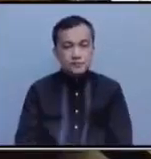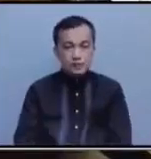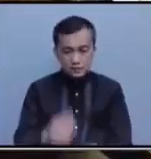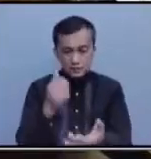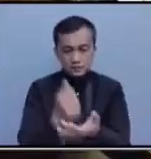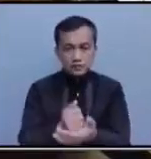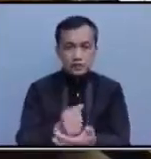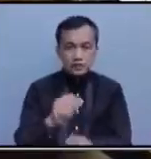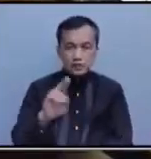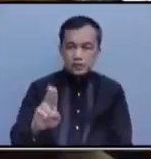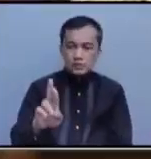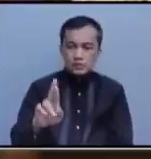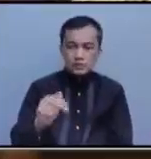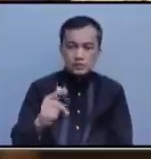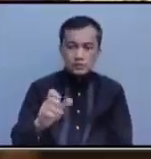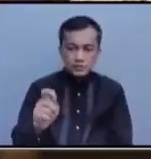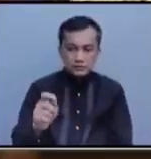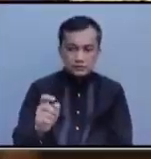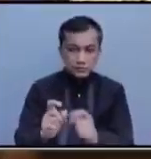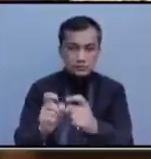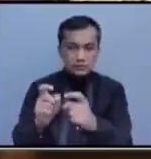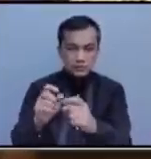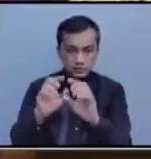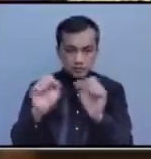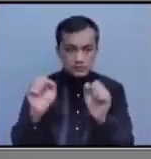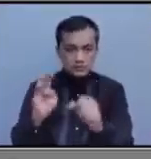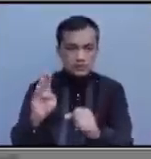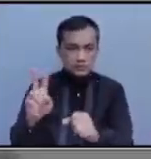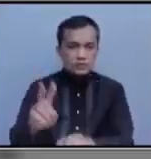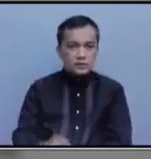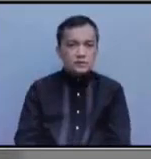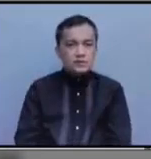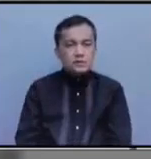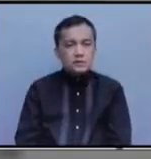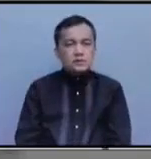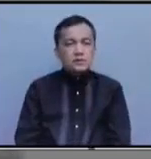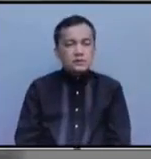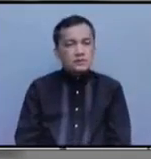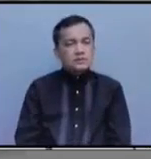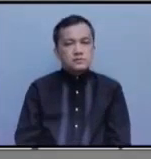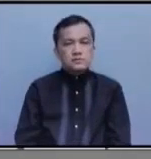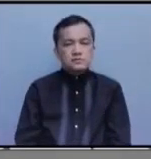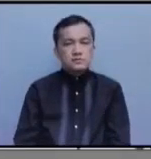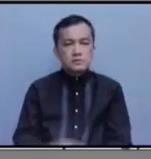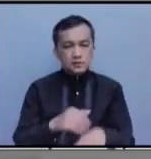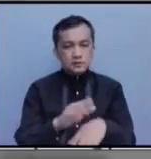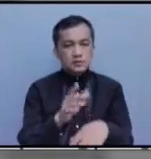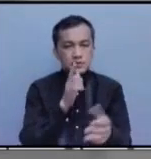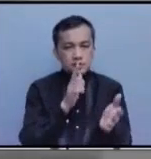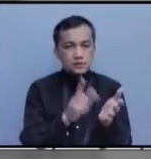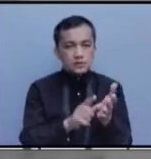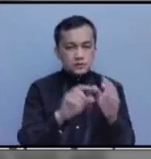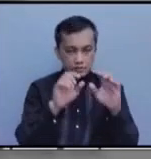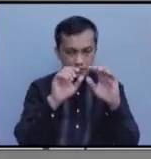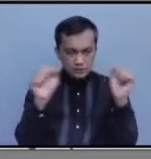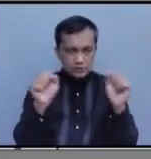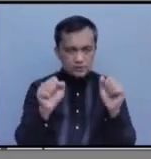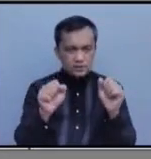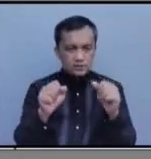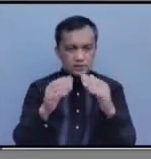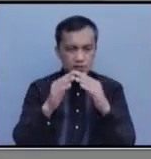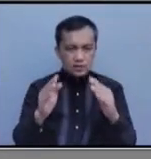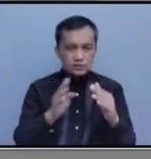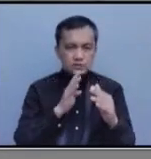as urgent ni Pangulong Ferdinand R. Marcos Jr. Sa ipinadalang sulat ng Presidente kay House Speaker